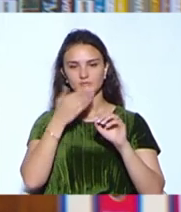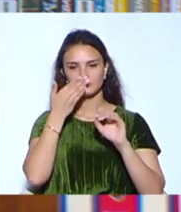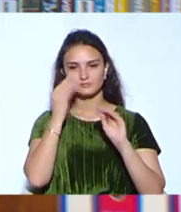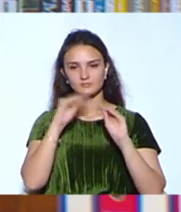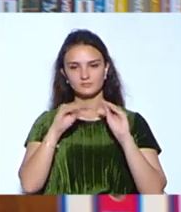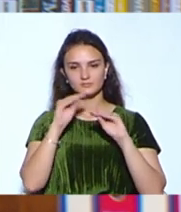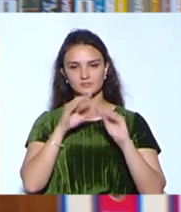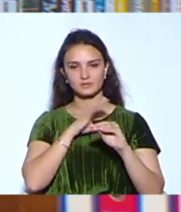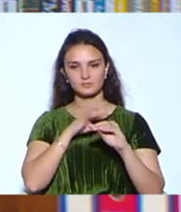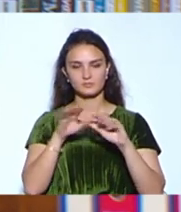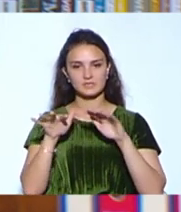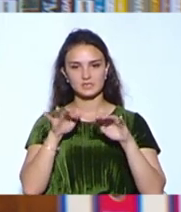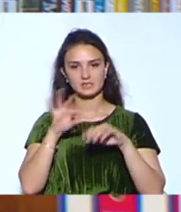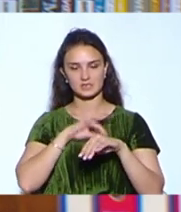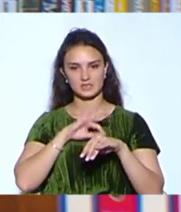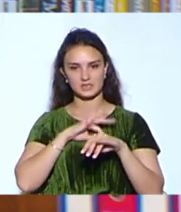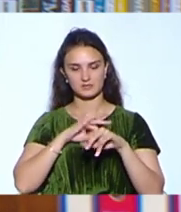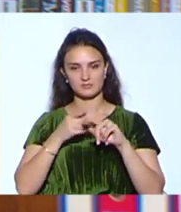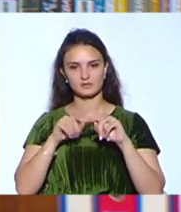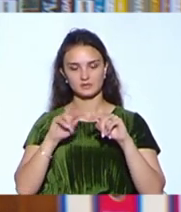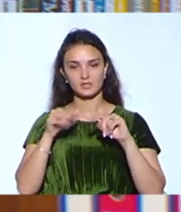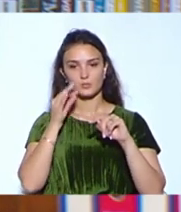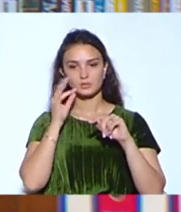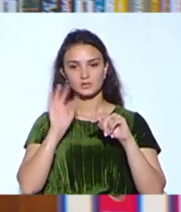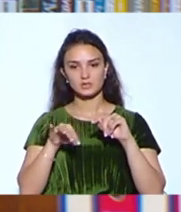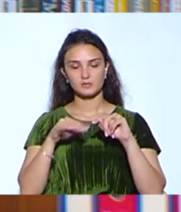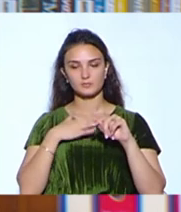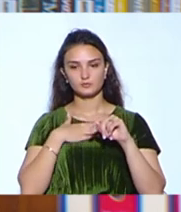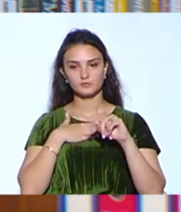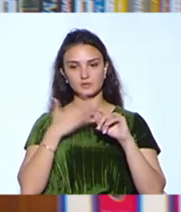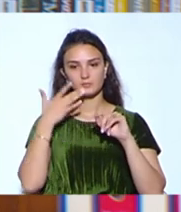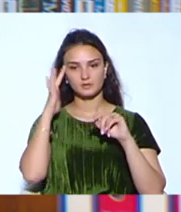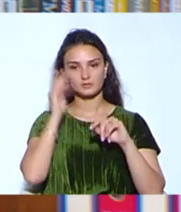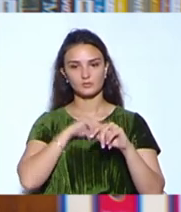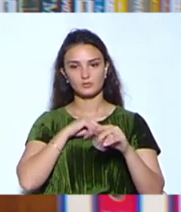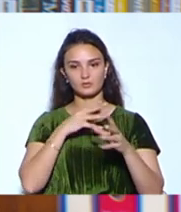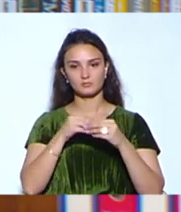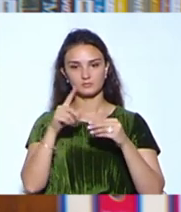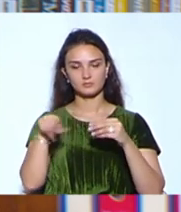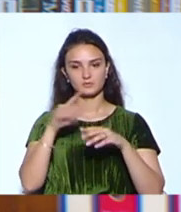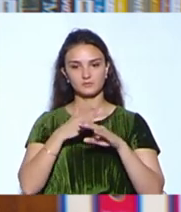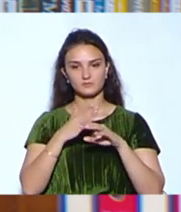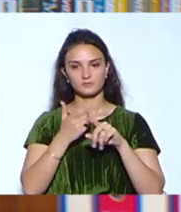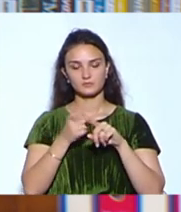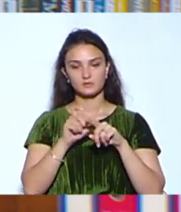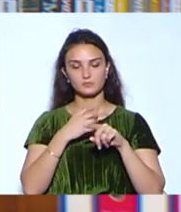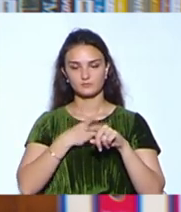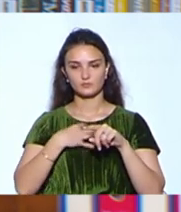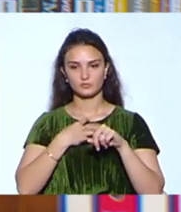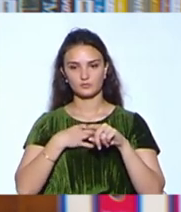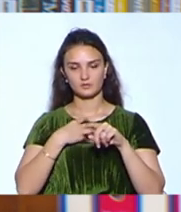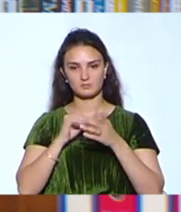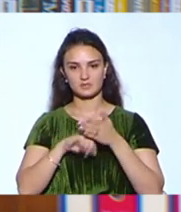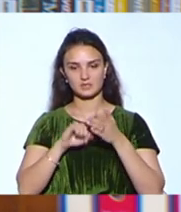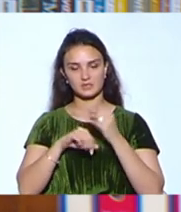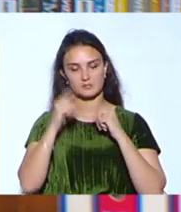არომატიზატორებით გამდიდრებულ სითხეს იყენებს და გამოცდილება, რომელიც ჩვენს ამერიკელ კოლეგებს დაუგროვდოთ, ფიქრობ, ძალიან მნიშვნელოვანი